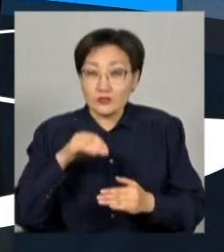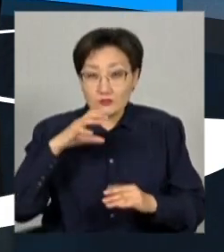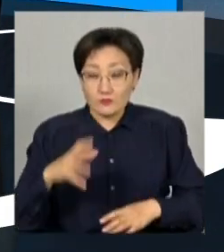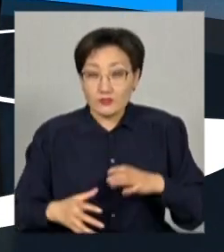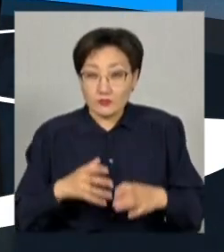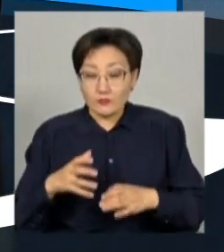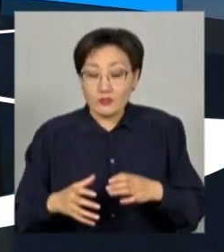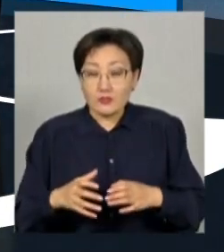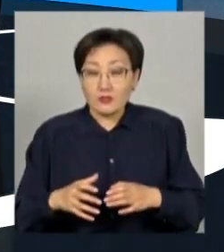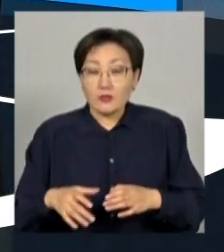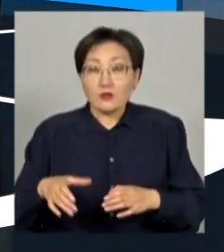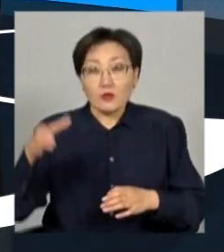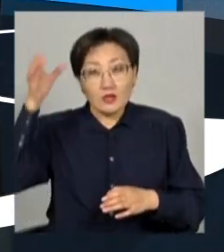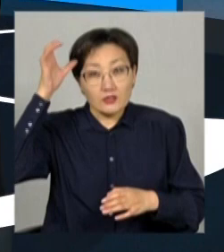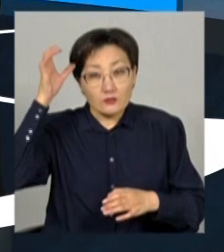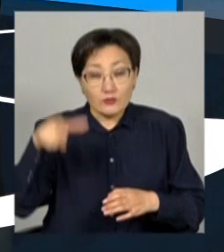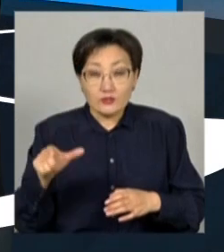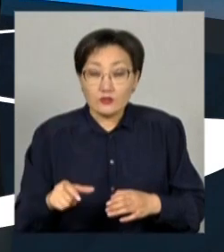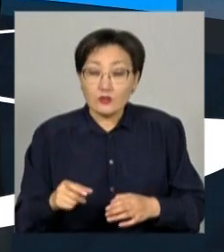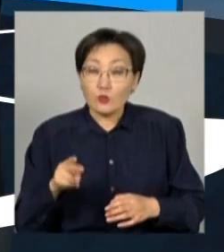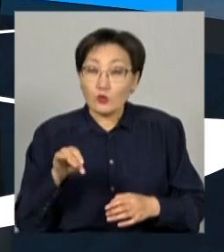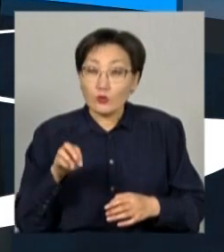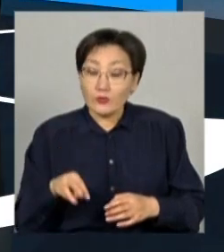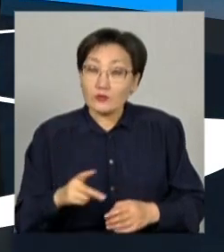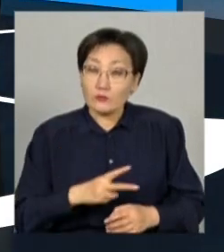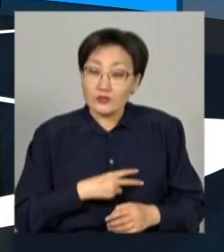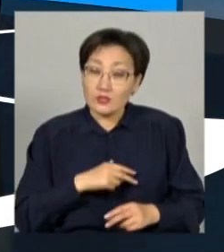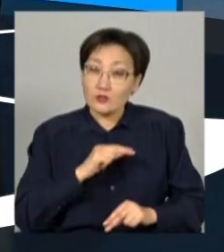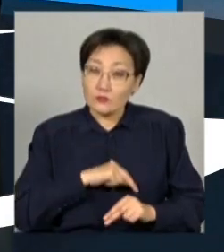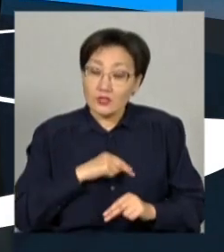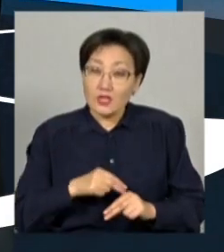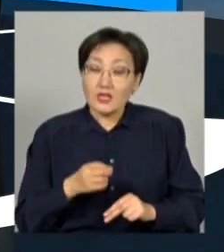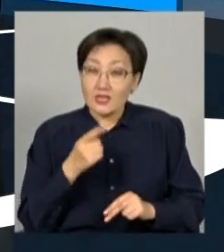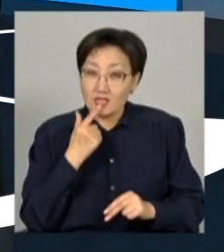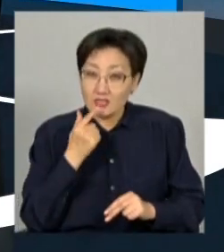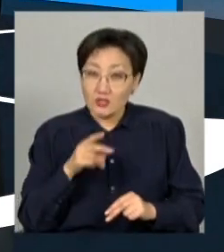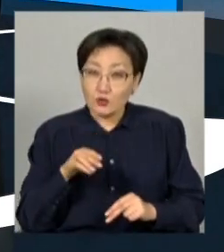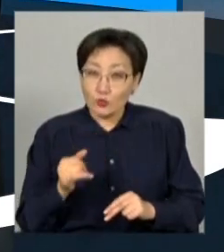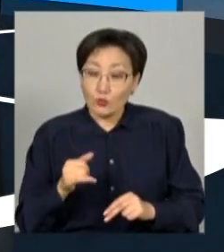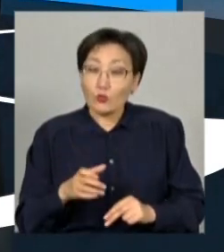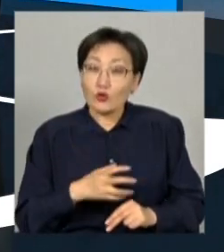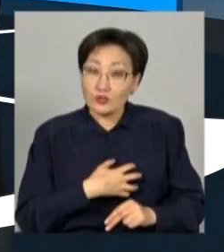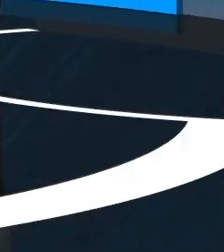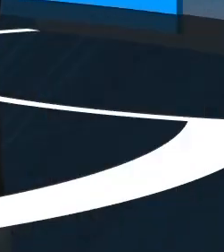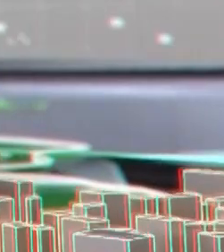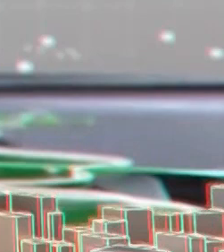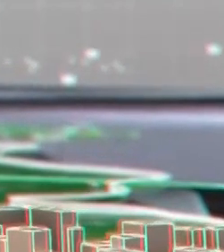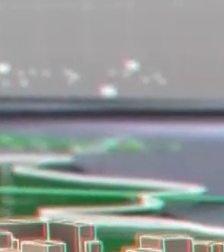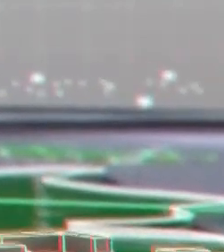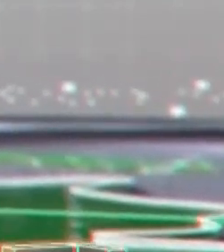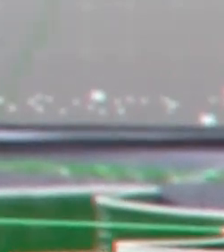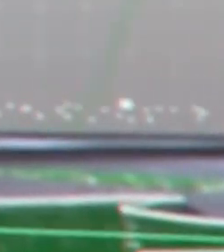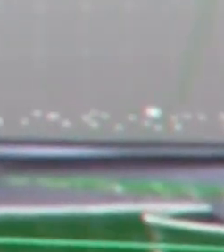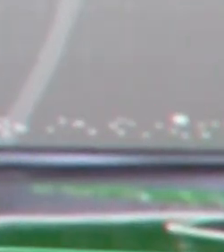Халықаралық ақпараттандыру академиясының академигі құрмет белгісі, еңбек қызыл ту ордендерімен марапатталған.